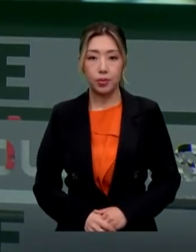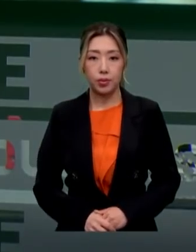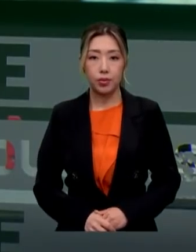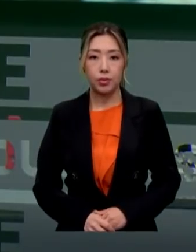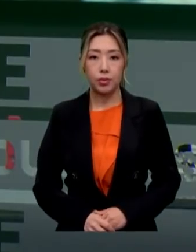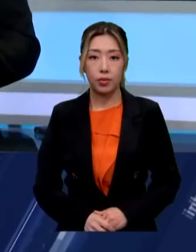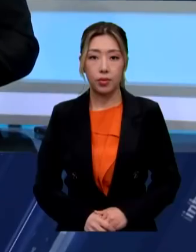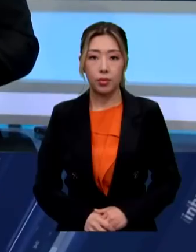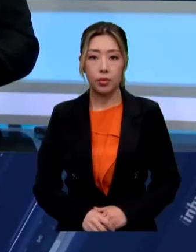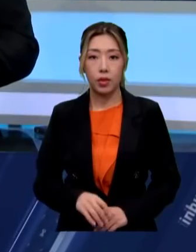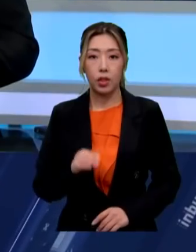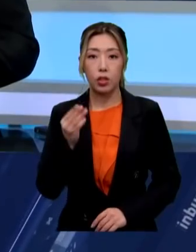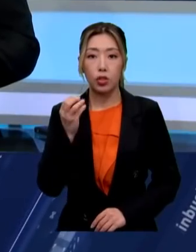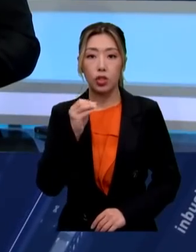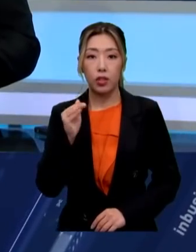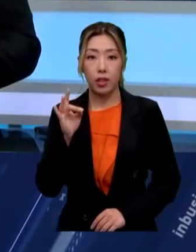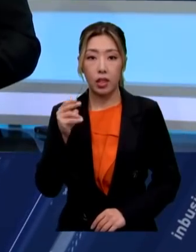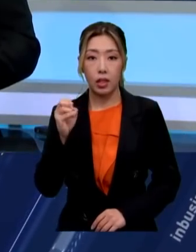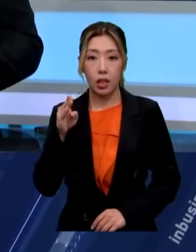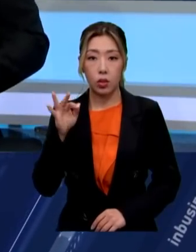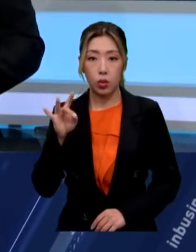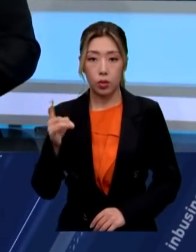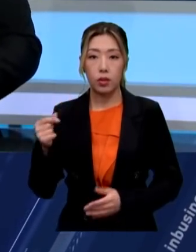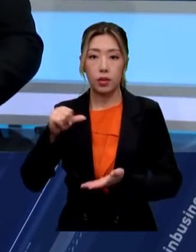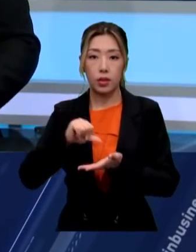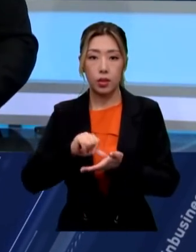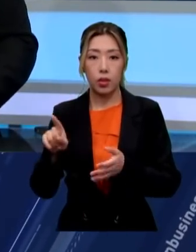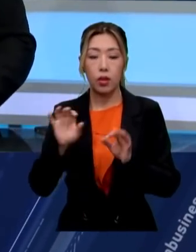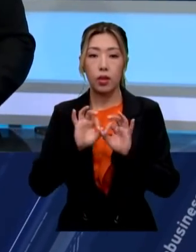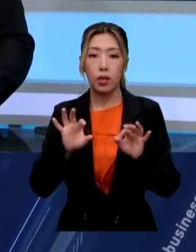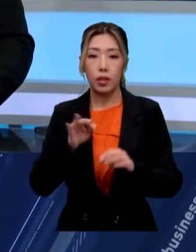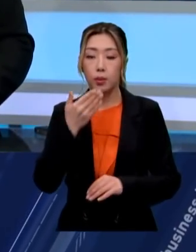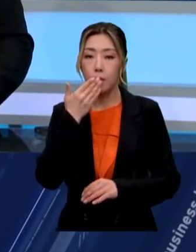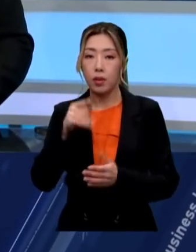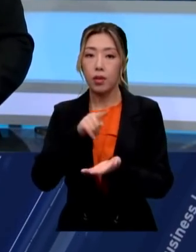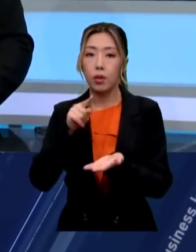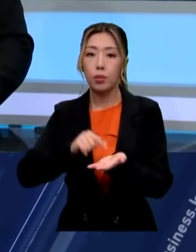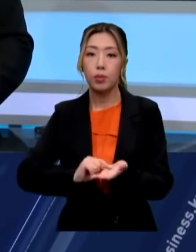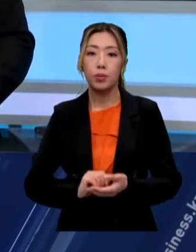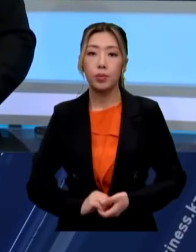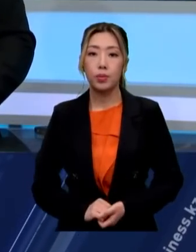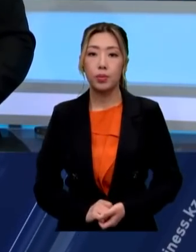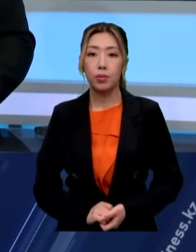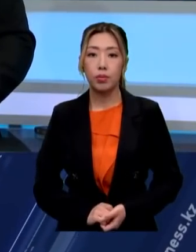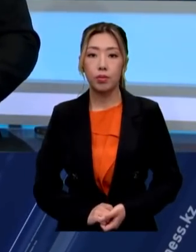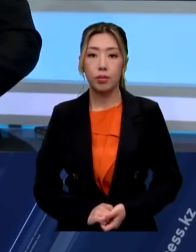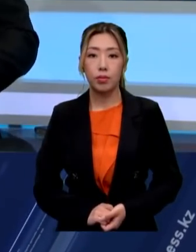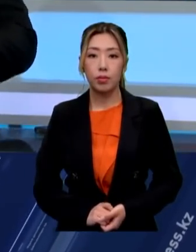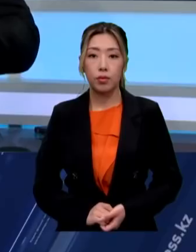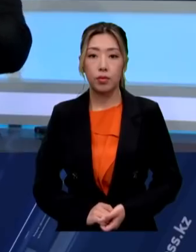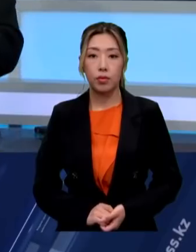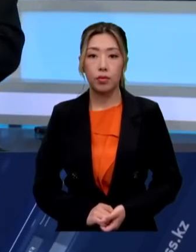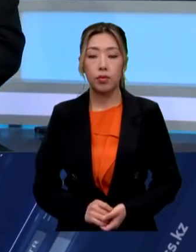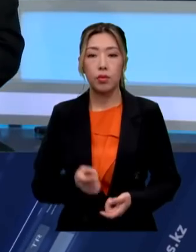Итоги». Шеф-редактор проекта Руслан Идрисов присоединился к нам. Руслан, добрый вечер. Что скажешь? Привет, Мадин. Ну, риторика,